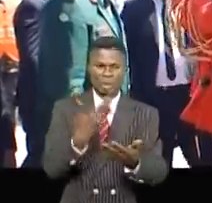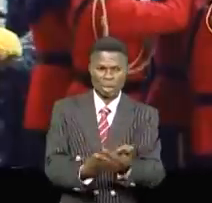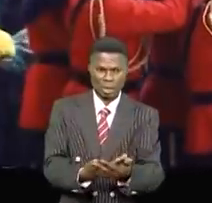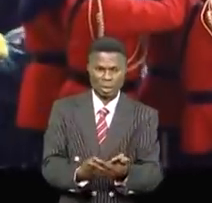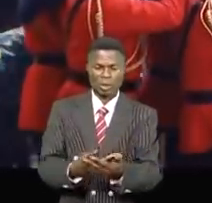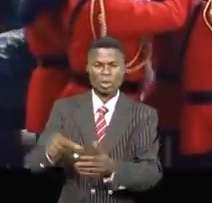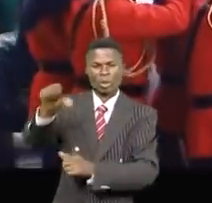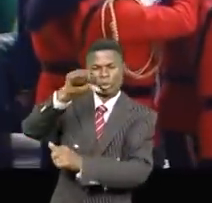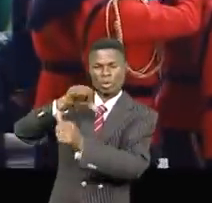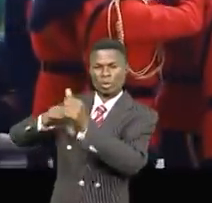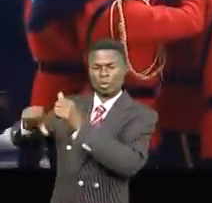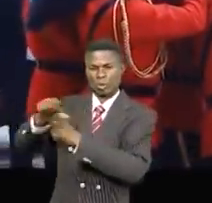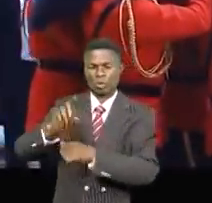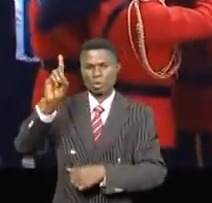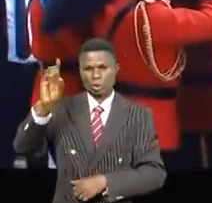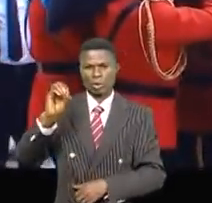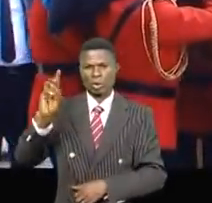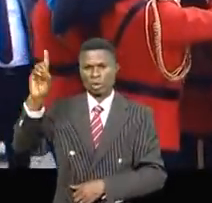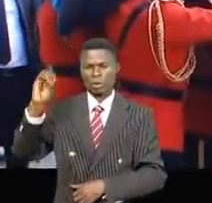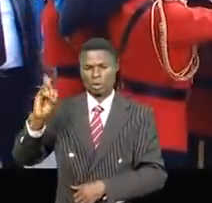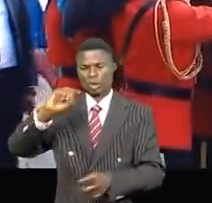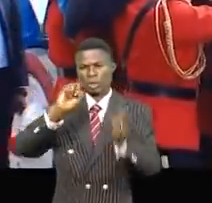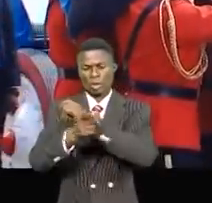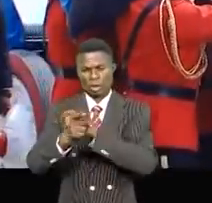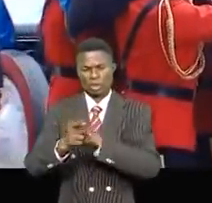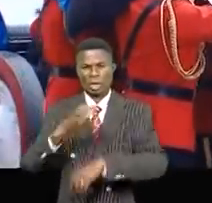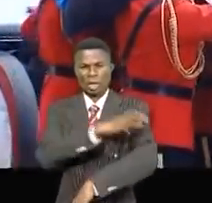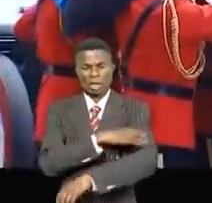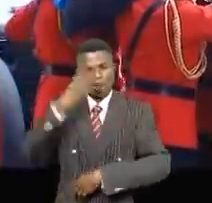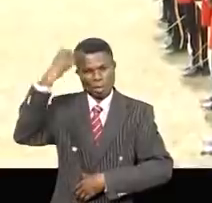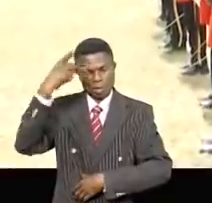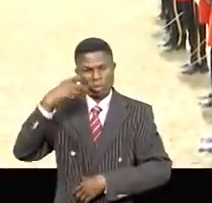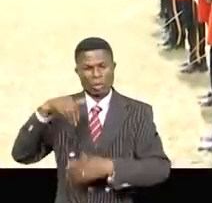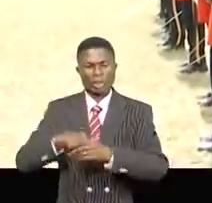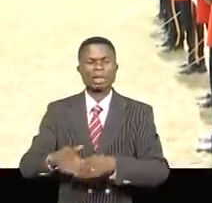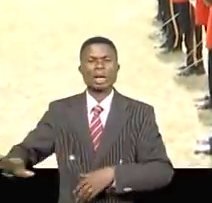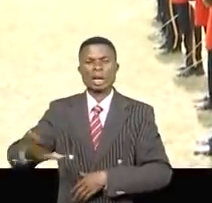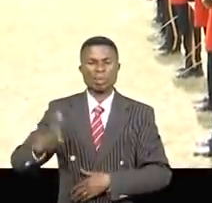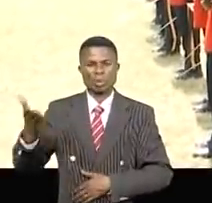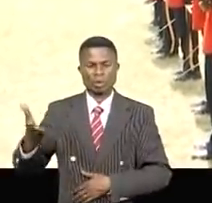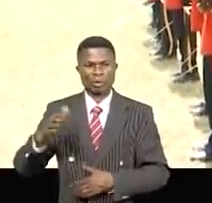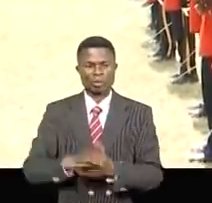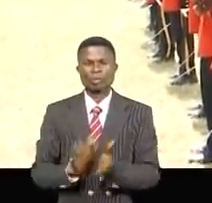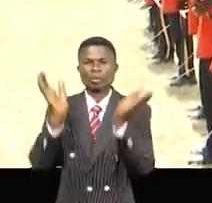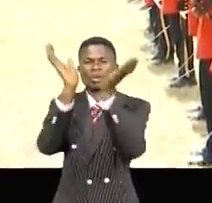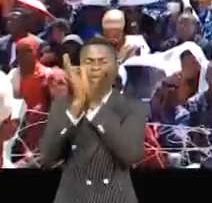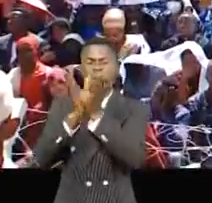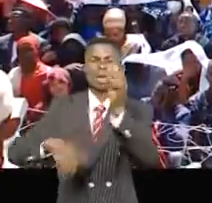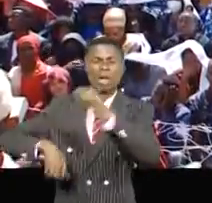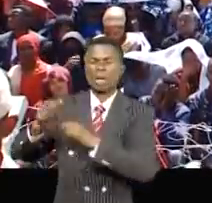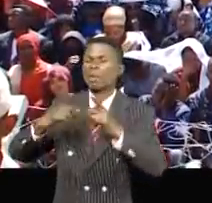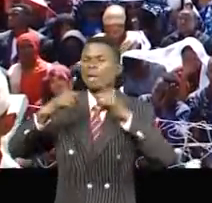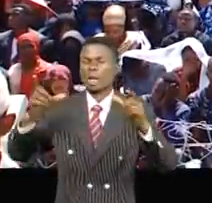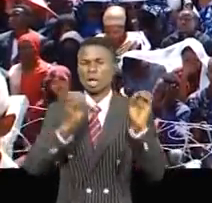tours d'honneur à Dodoma, ville qu'il a transformée en capitale politique et administrative de son pays. C'est au stade national de Dodoma qu'a